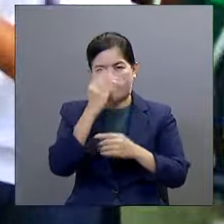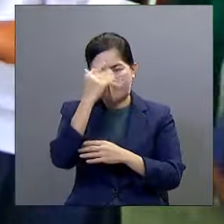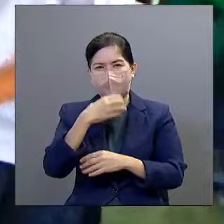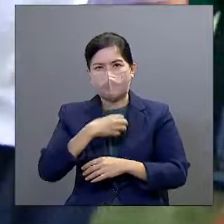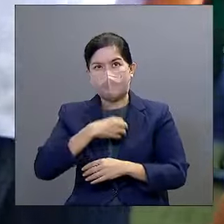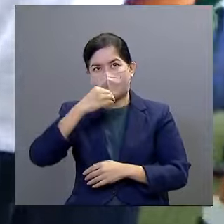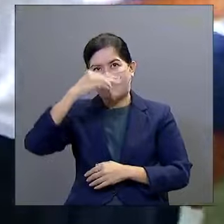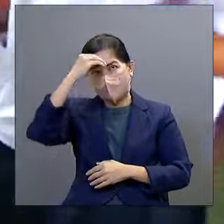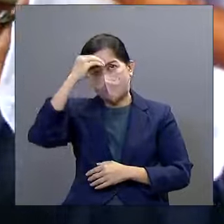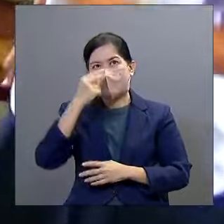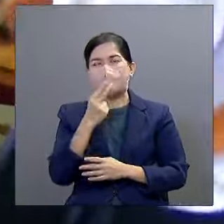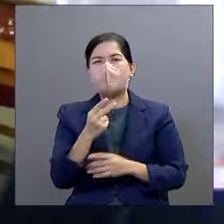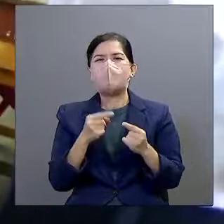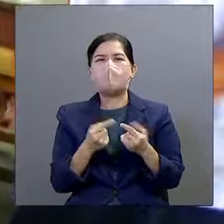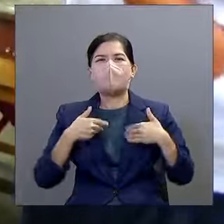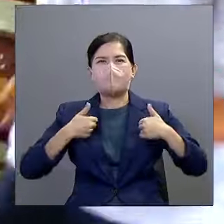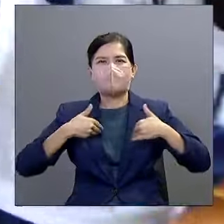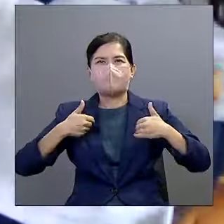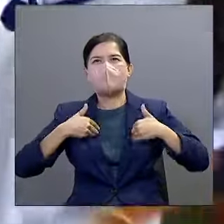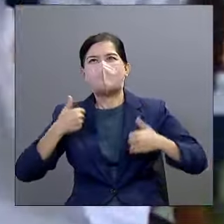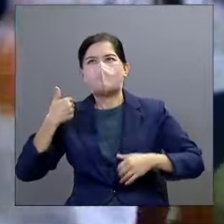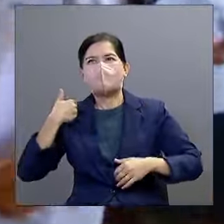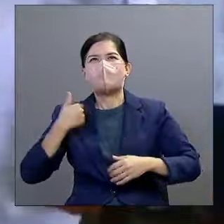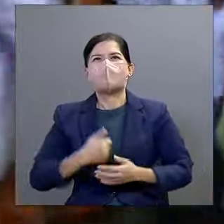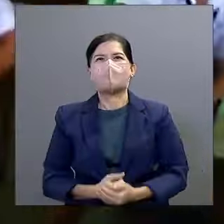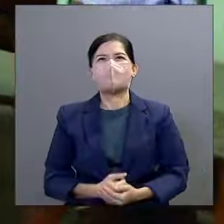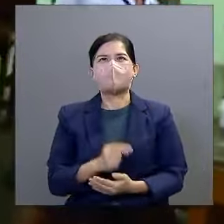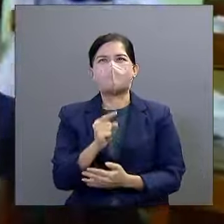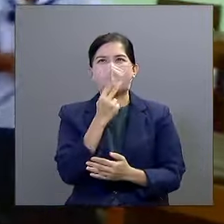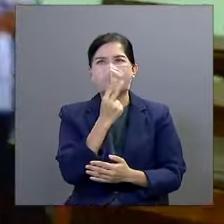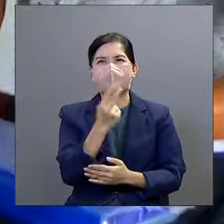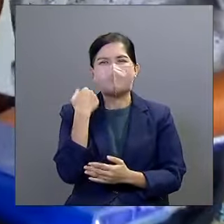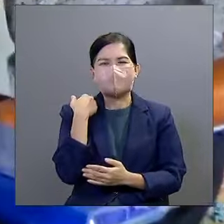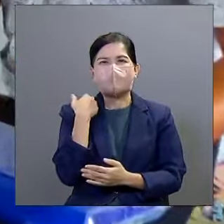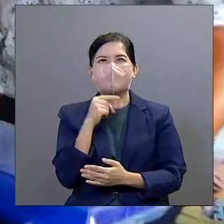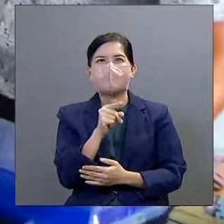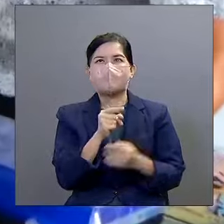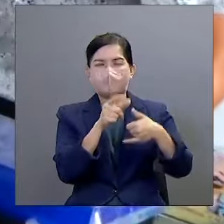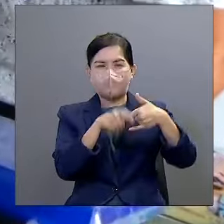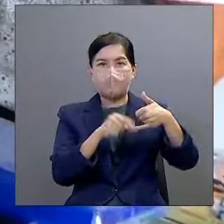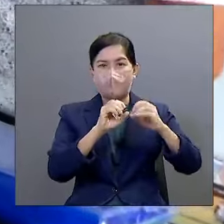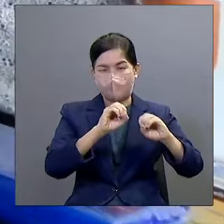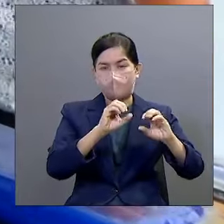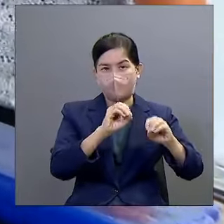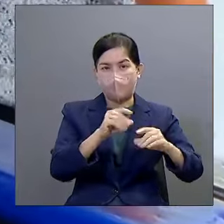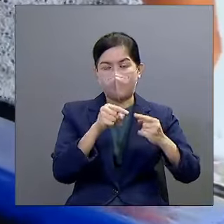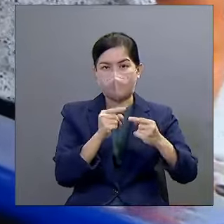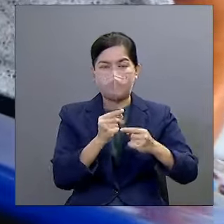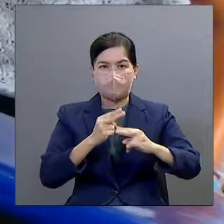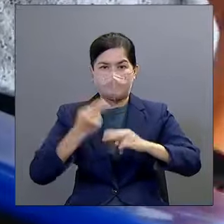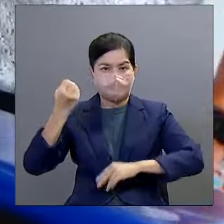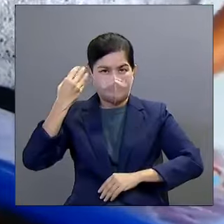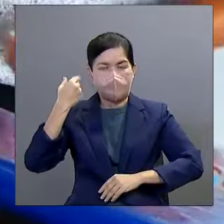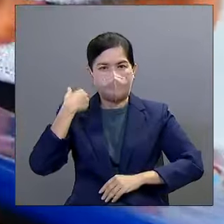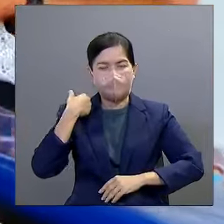้ ทำให้ภาษาไทยไม่น่าเบื่ออีกต่อไปเลยนะคะ มาเรียนหรือมาเล่นเอาดี ๆนั่นน่ะสิ คุณครูแว่นดำเนี่ยค่ะเขาบอกว่าท่านโด่งดังจากการทำ